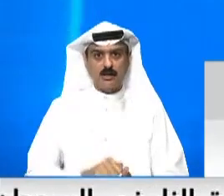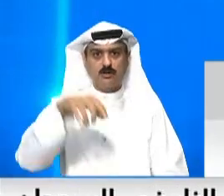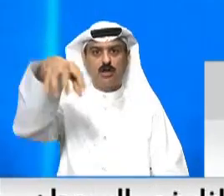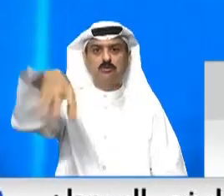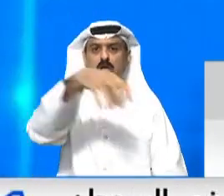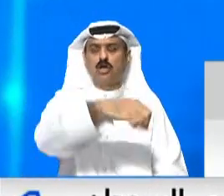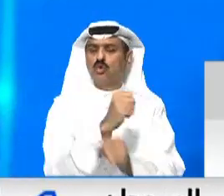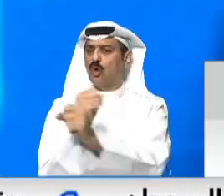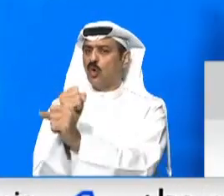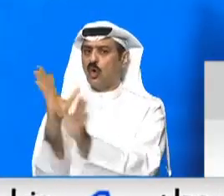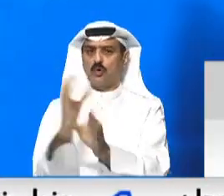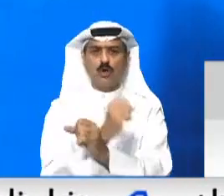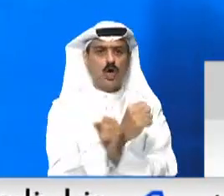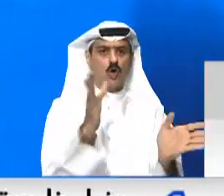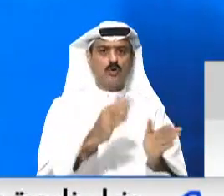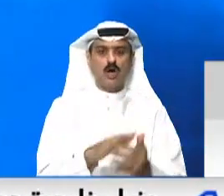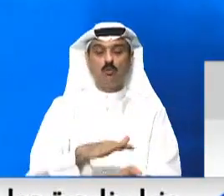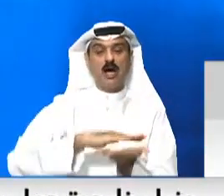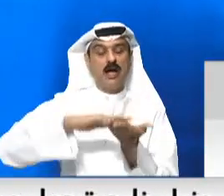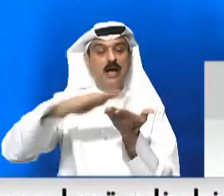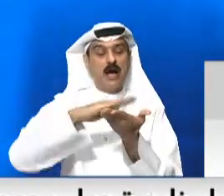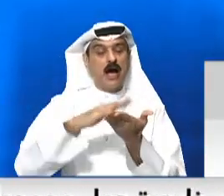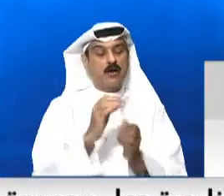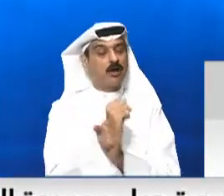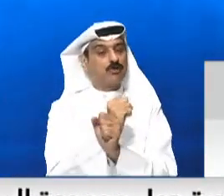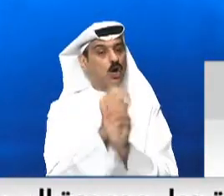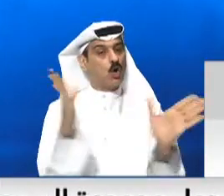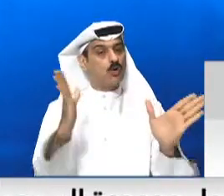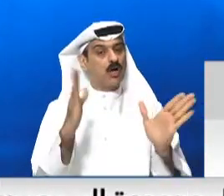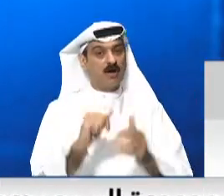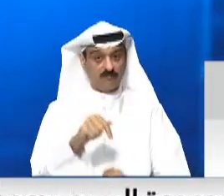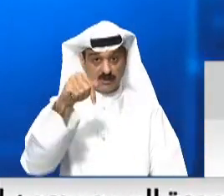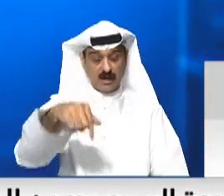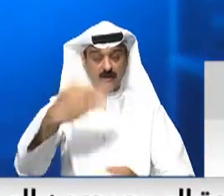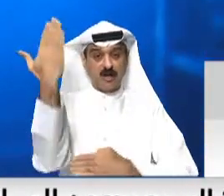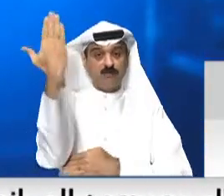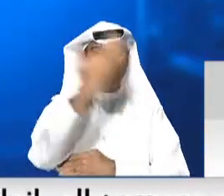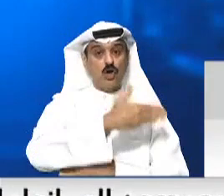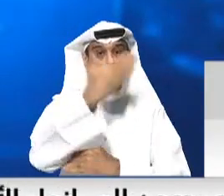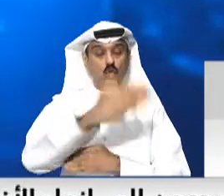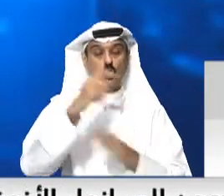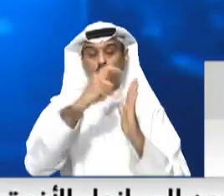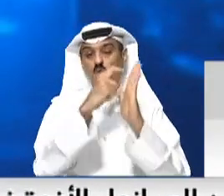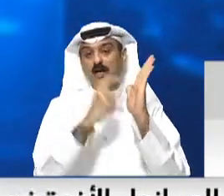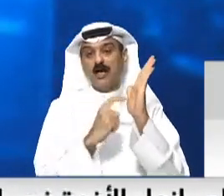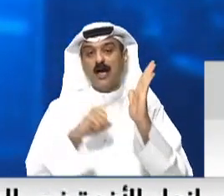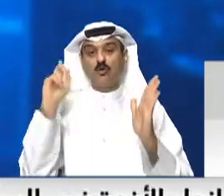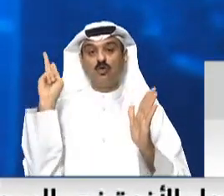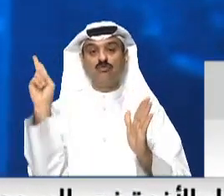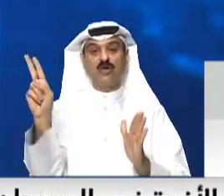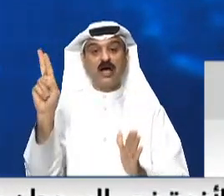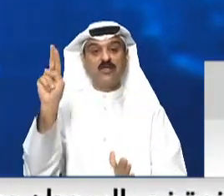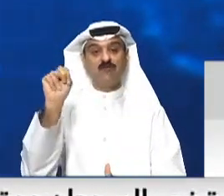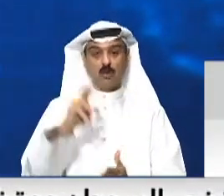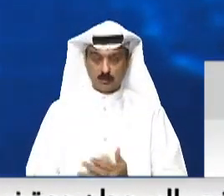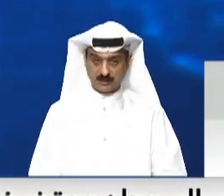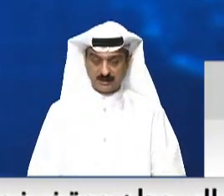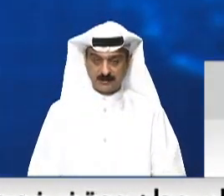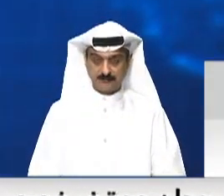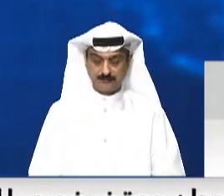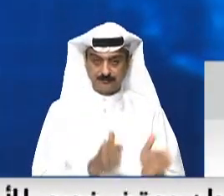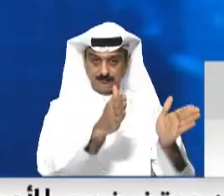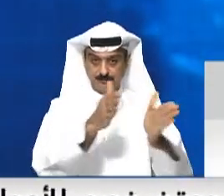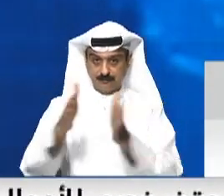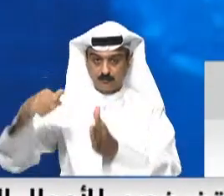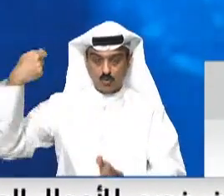الدول واستقلالها ووحدة وسلامة أراضيها وفق حدودها المعترف بها دوليا. كما شدد وزير